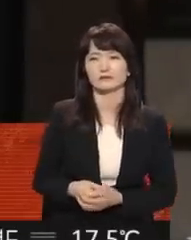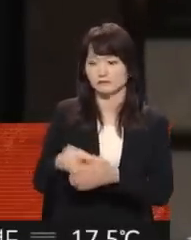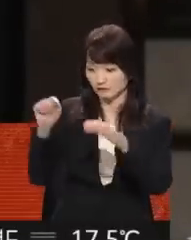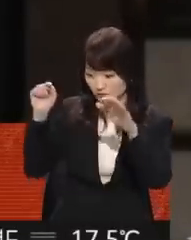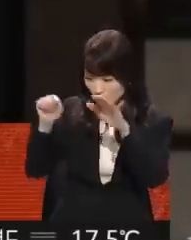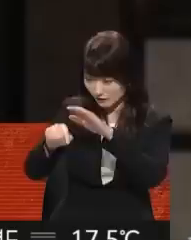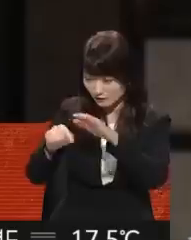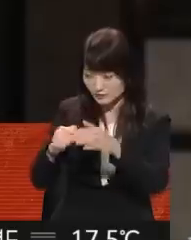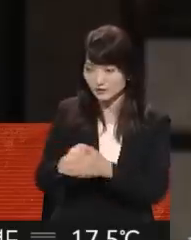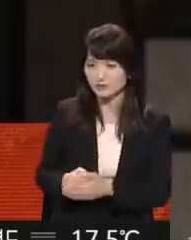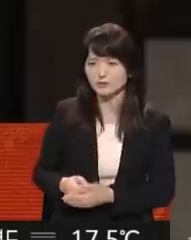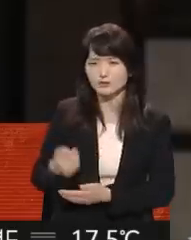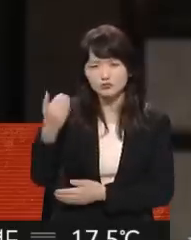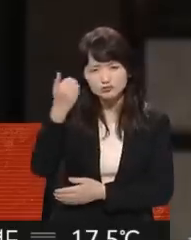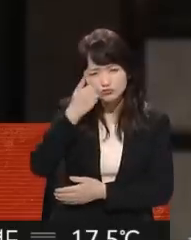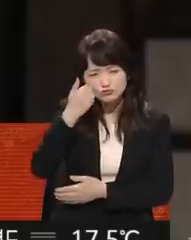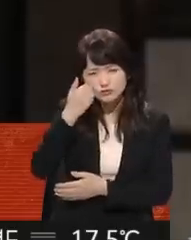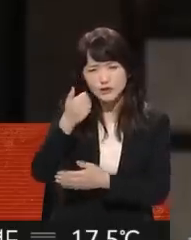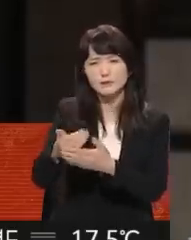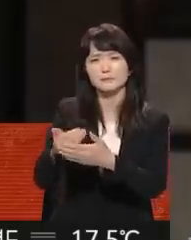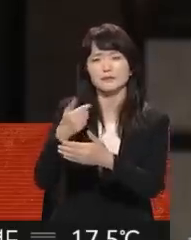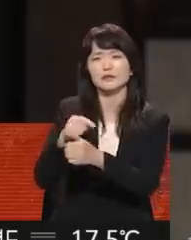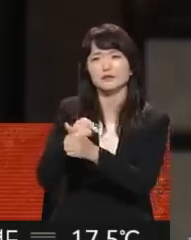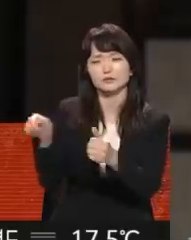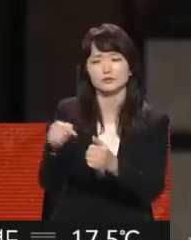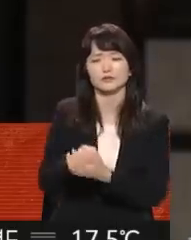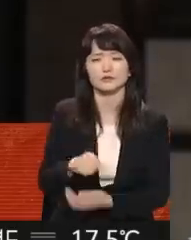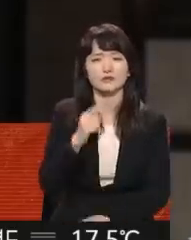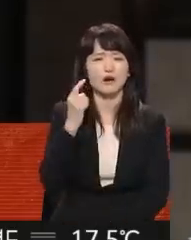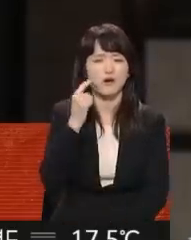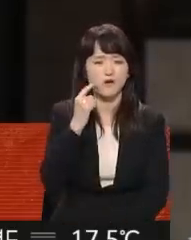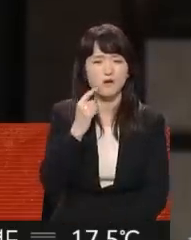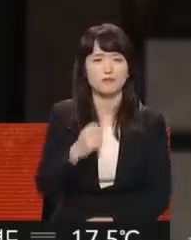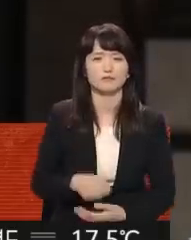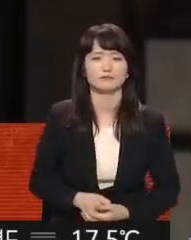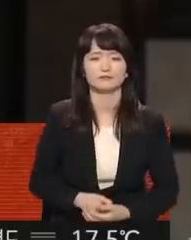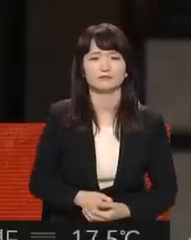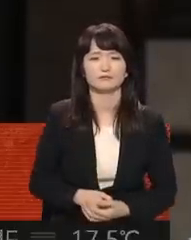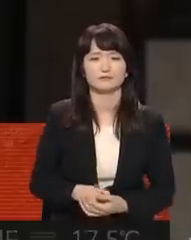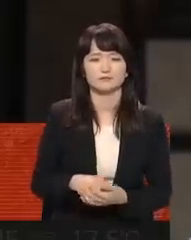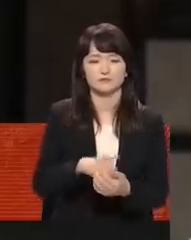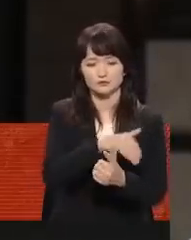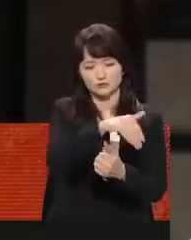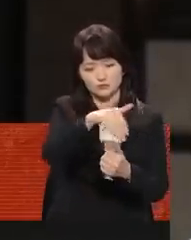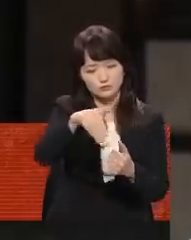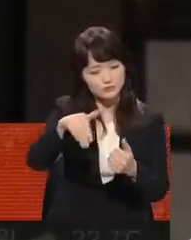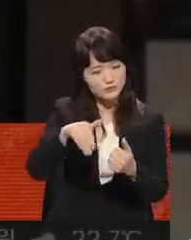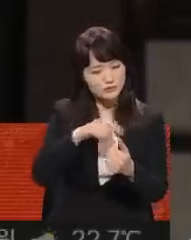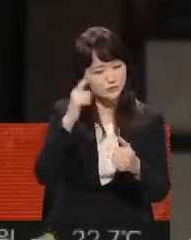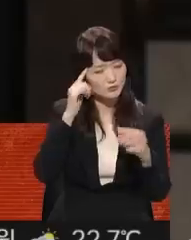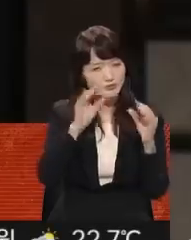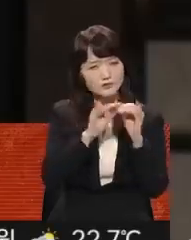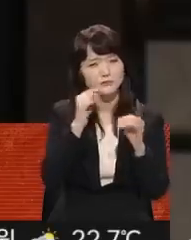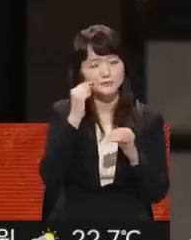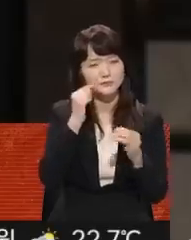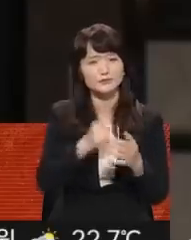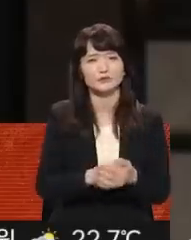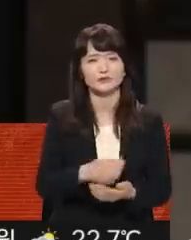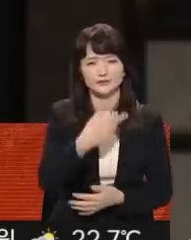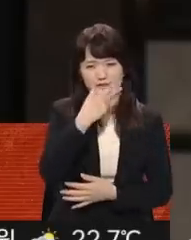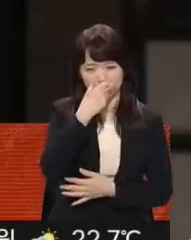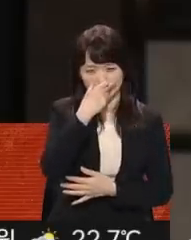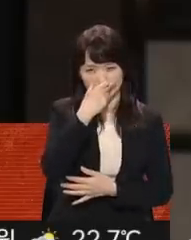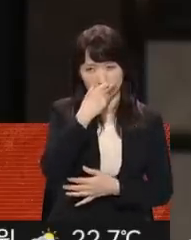다 텄다 이런 식으로 끊임없이 거짓말하고 또 공감능력이 없는 것을 봤을 때는 사이코패스라고 하는 것이